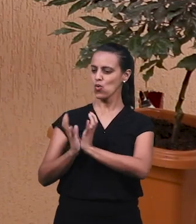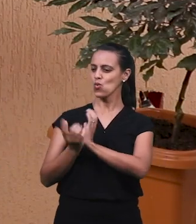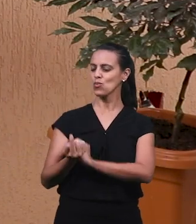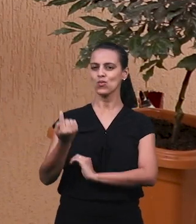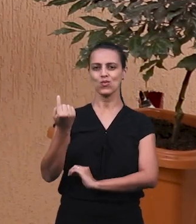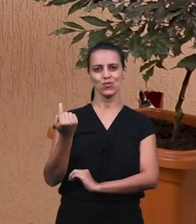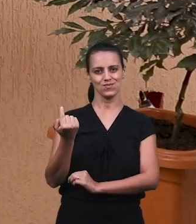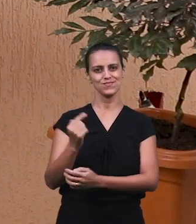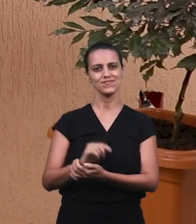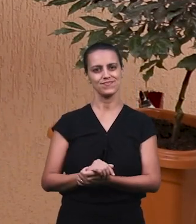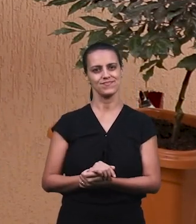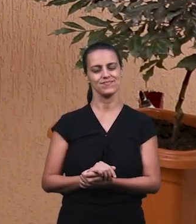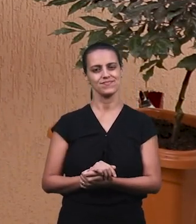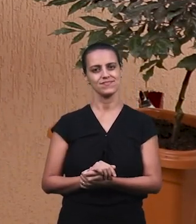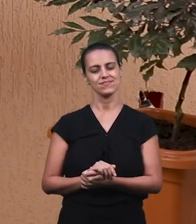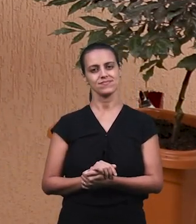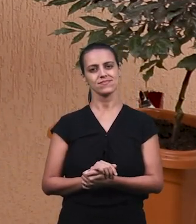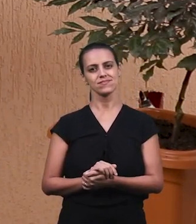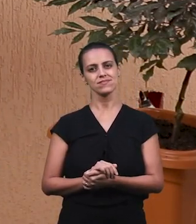l'Église.